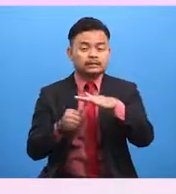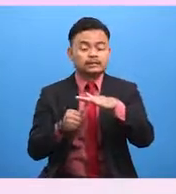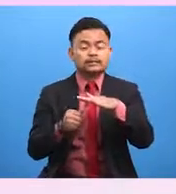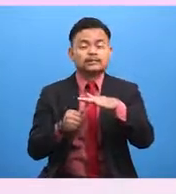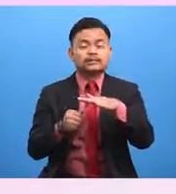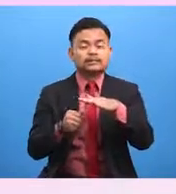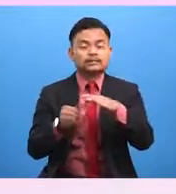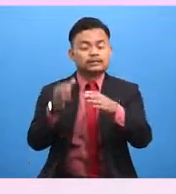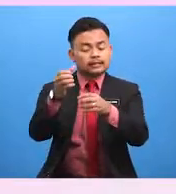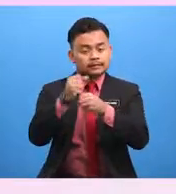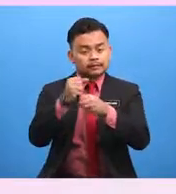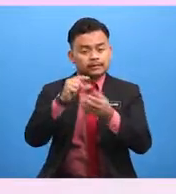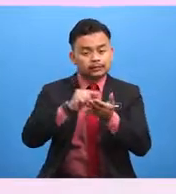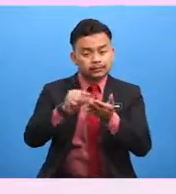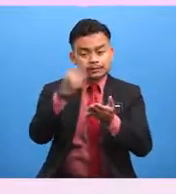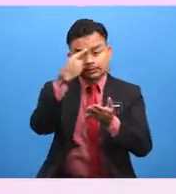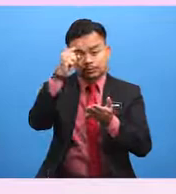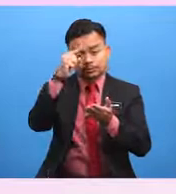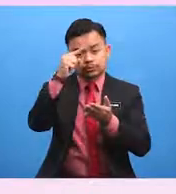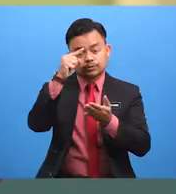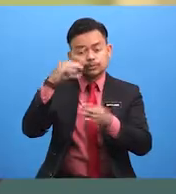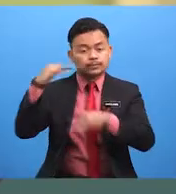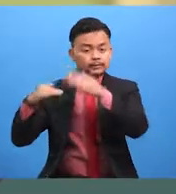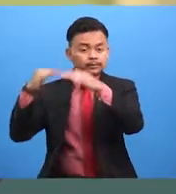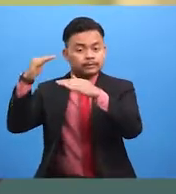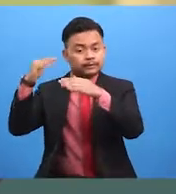membina model kereta api ini?